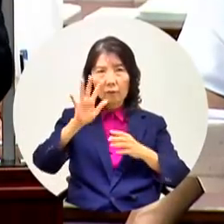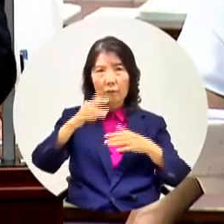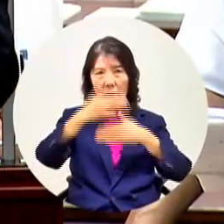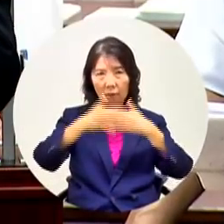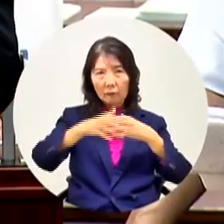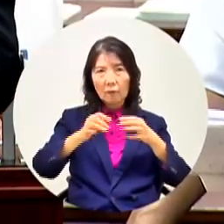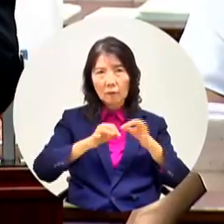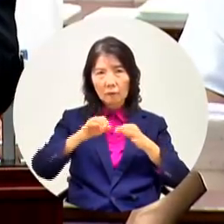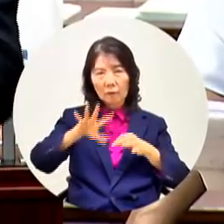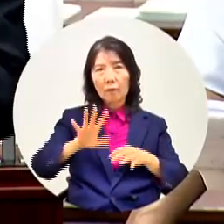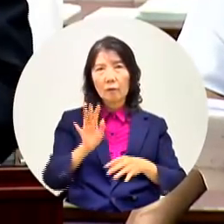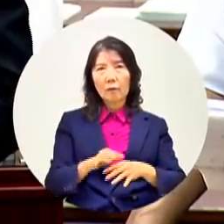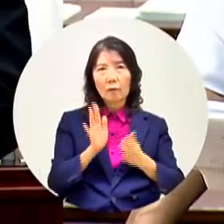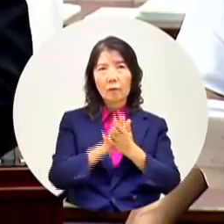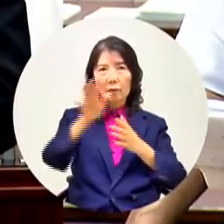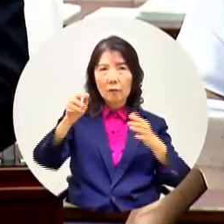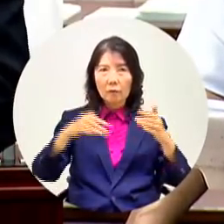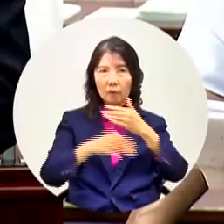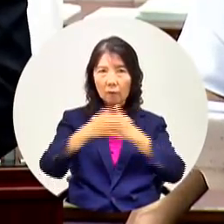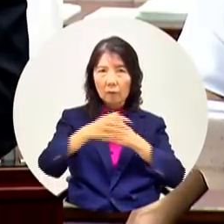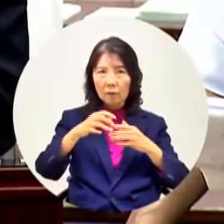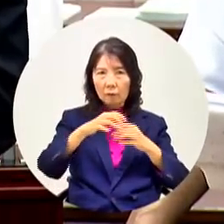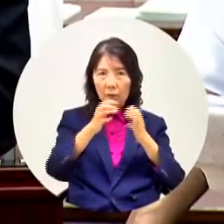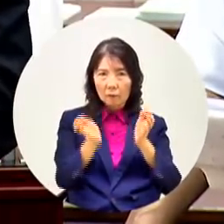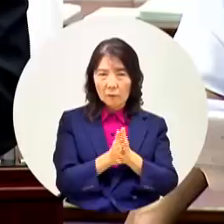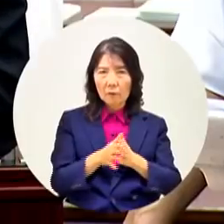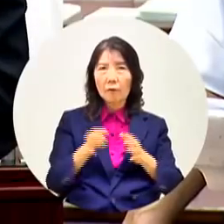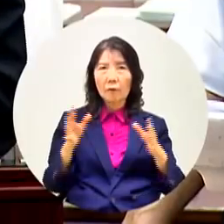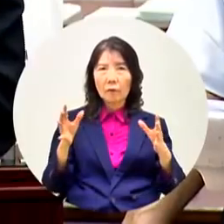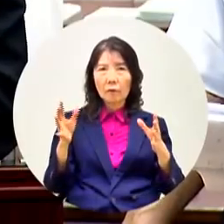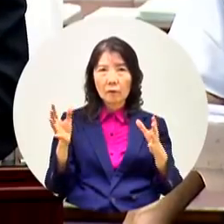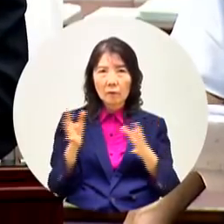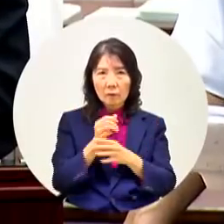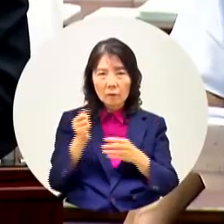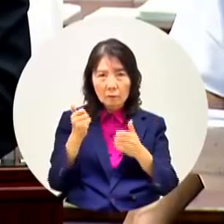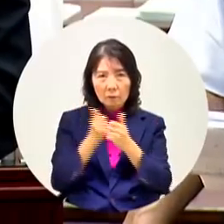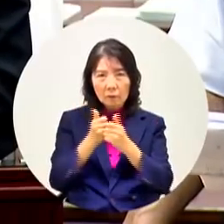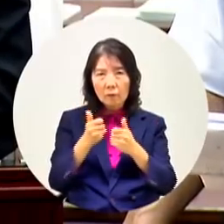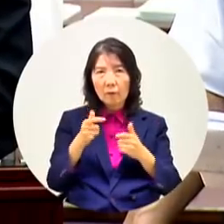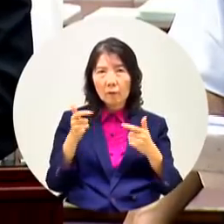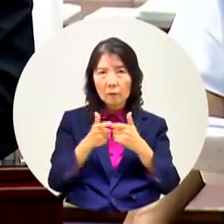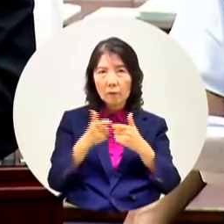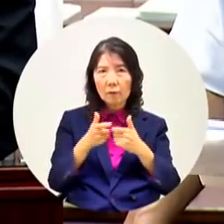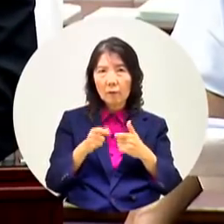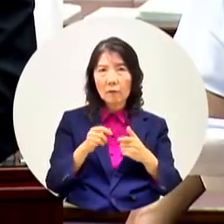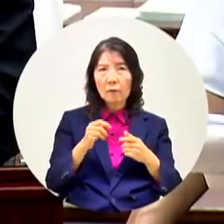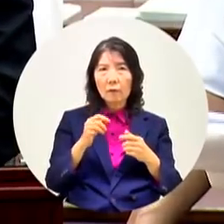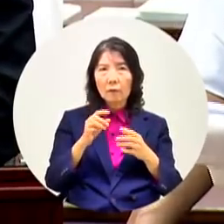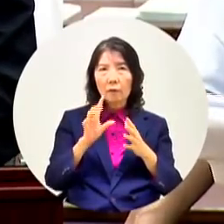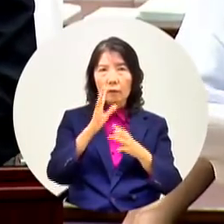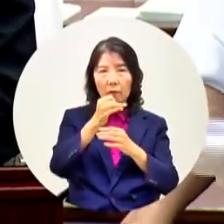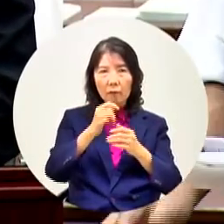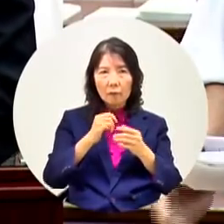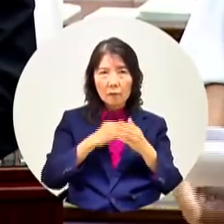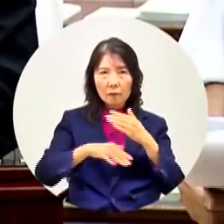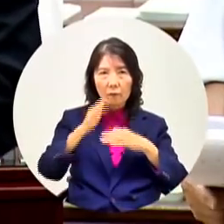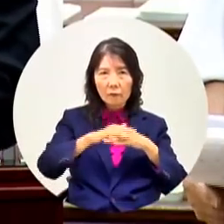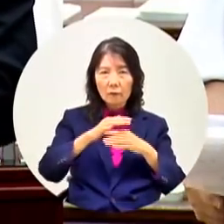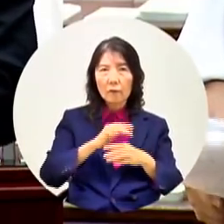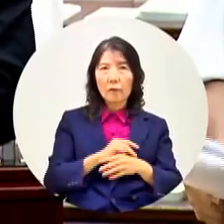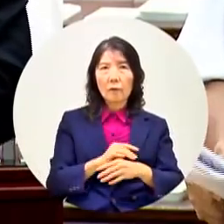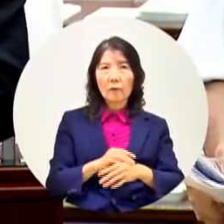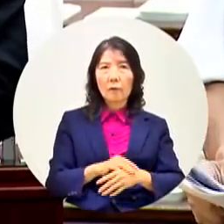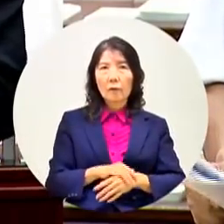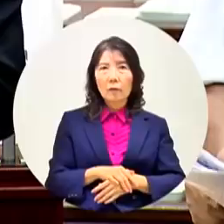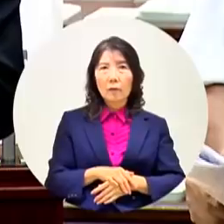来我们会跟交通部这边来积极来配合。希望说能够来如期的发包跟完工。那完工的时间哈，